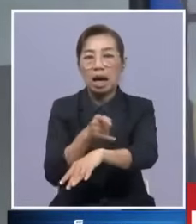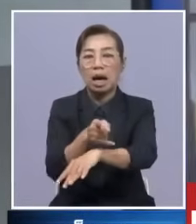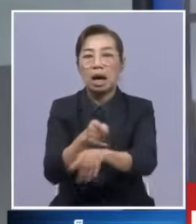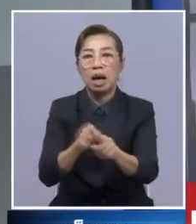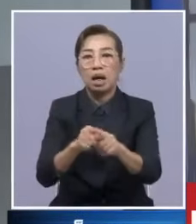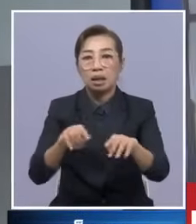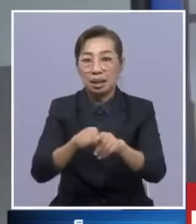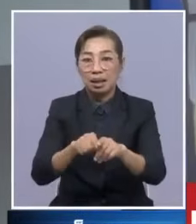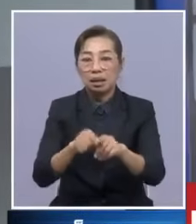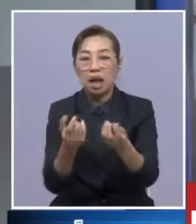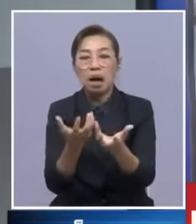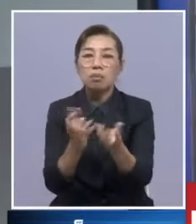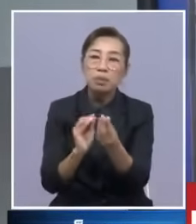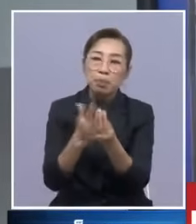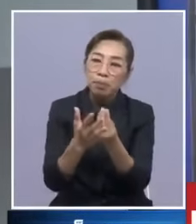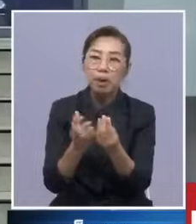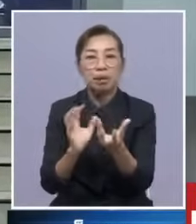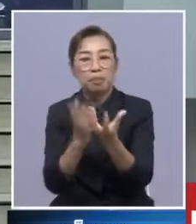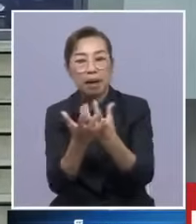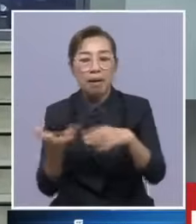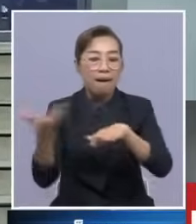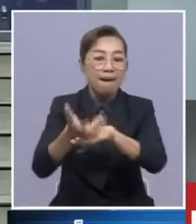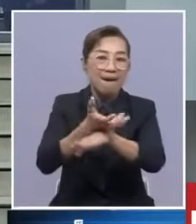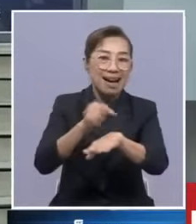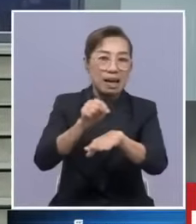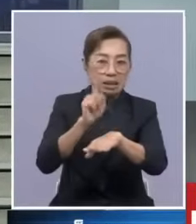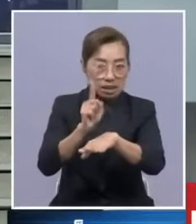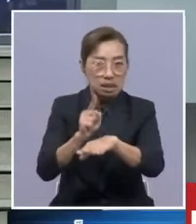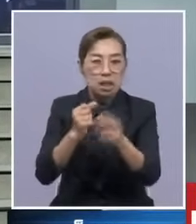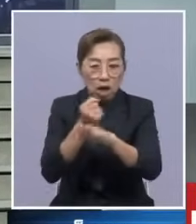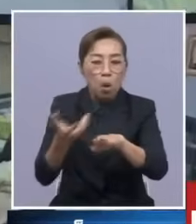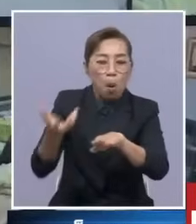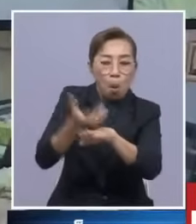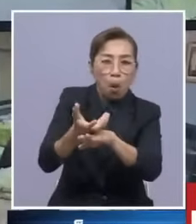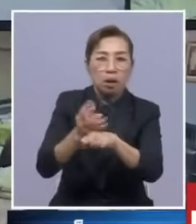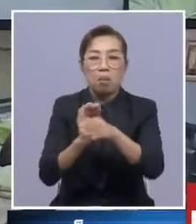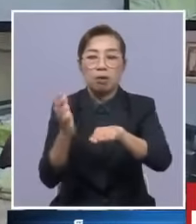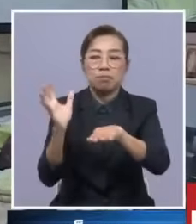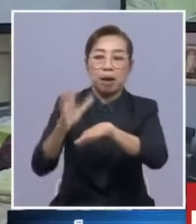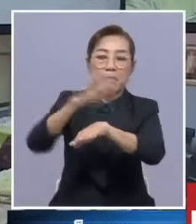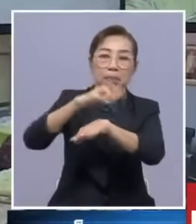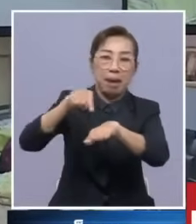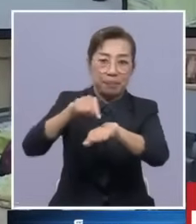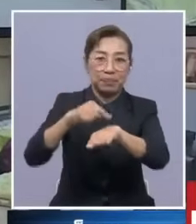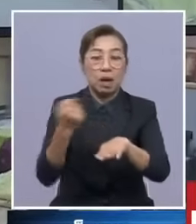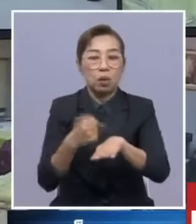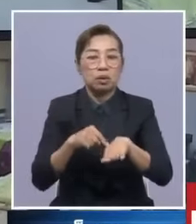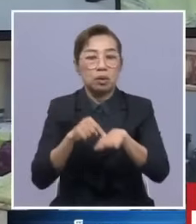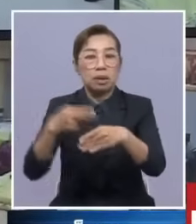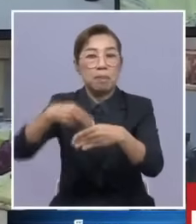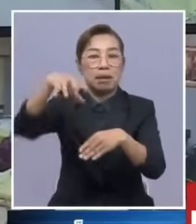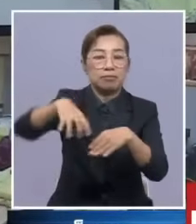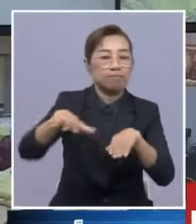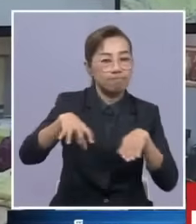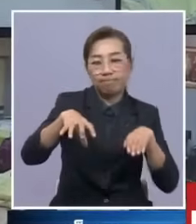อำพรางด้วยพืชผลทางการเกษตรนะคะแล้วก็นำมาจอดไว้ที่ปั๊มน้ำมันแห่งหนึ่งจากนั้นนะคะตำรวจก็ได้แกะร